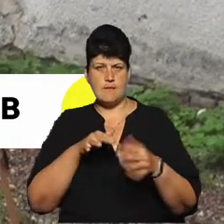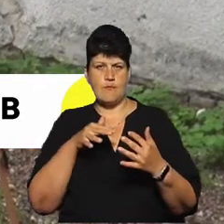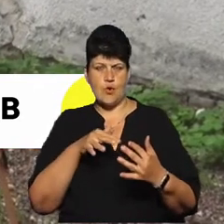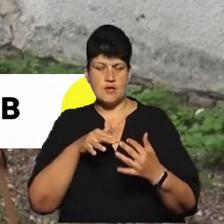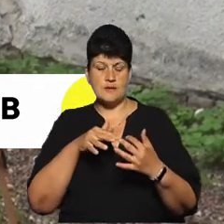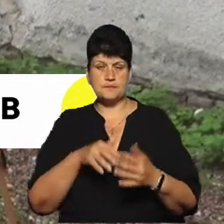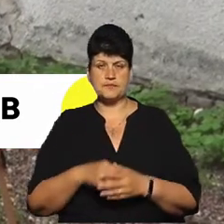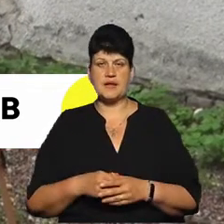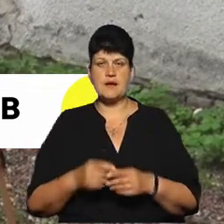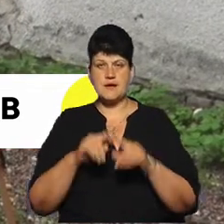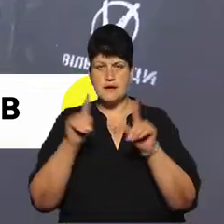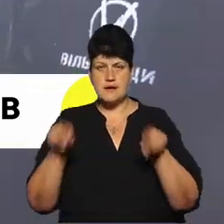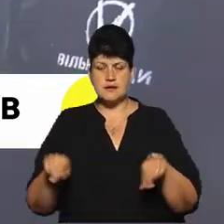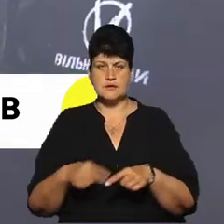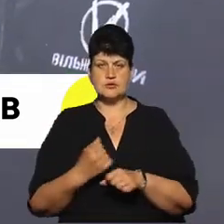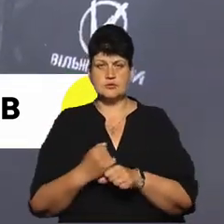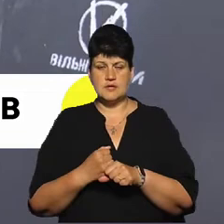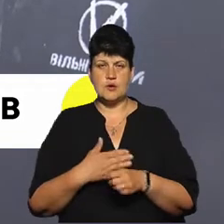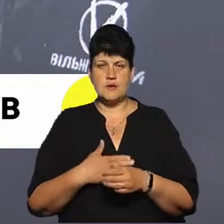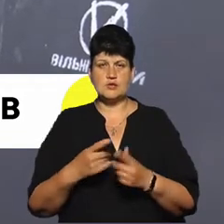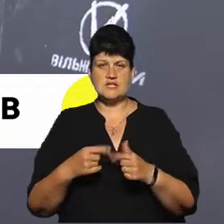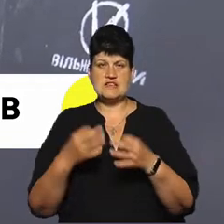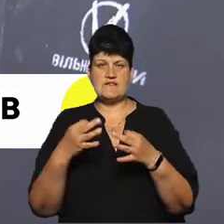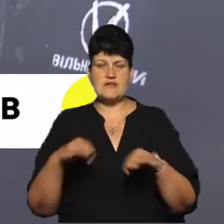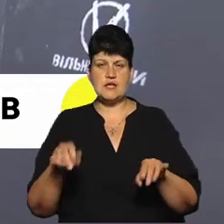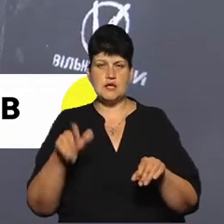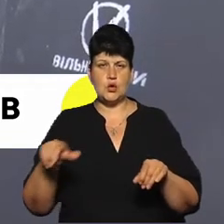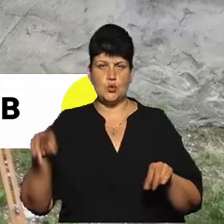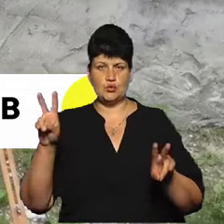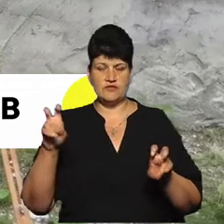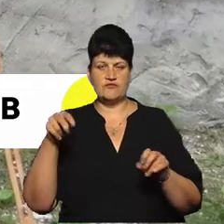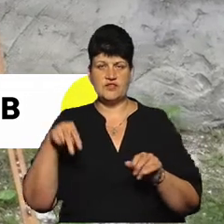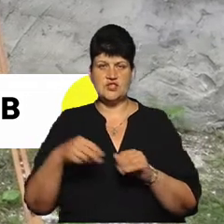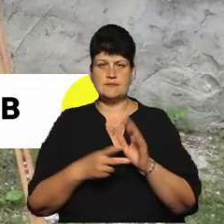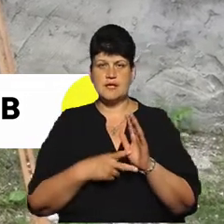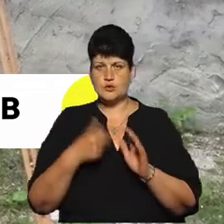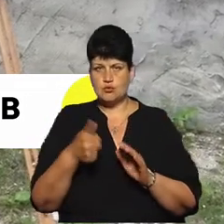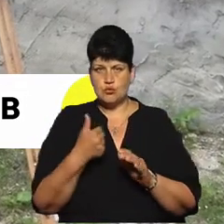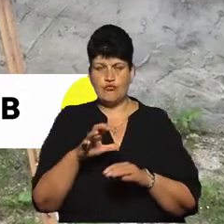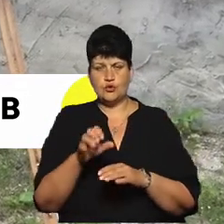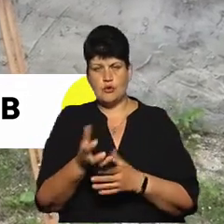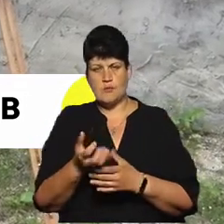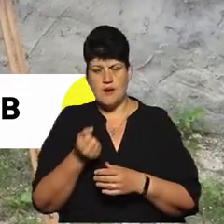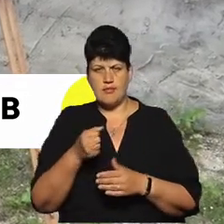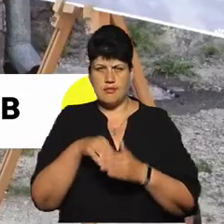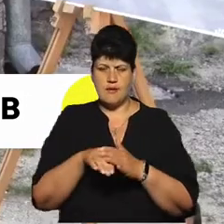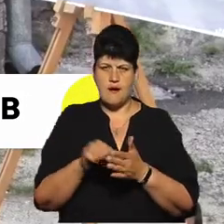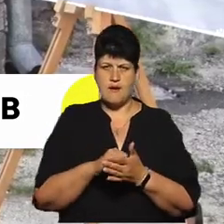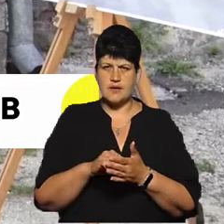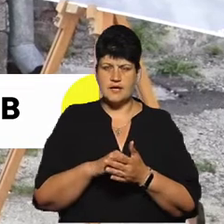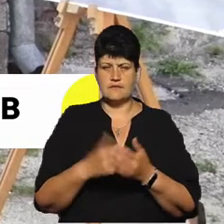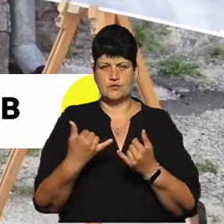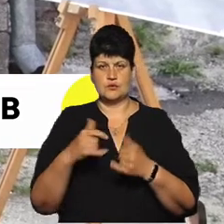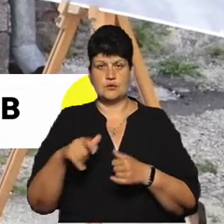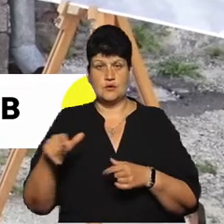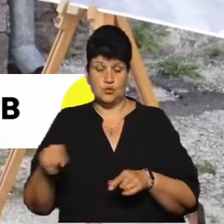створила громадська організація «Вільні люди» у 2017 році, каже Світлана Гаврих. Фото брали з архівів і в сучасних фотографів. Зокрема, тут